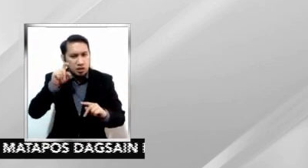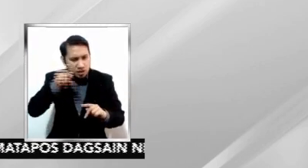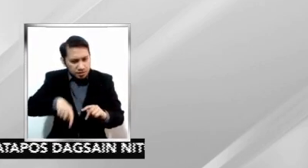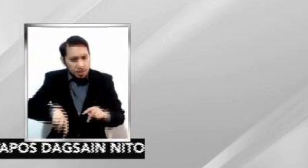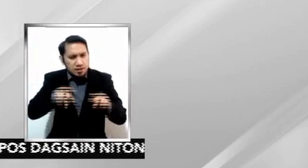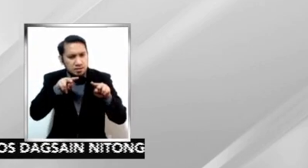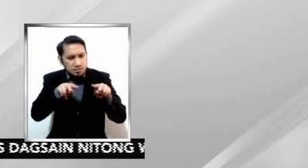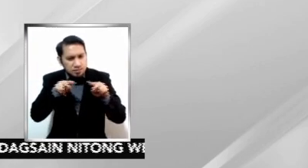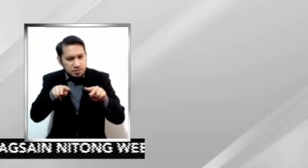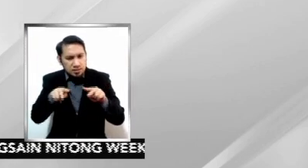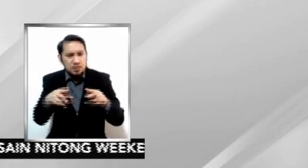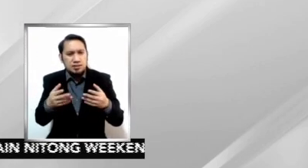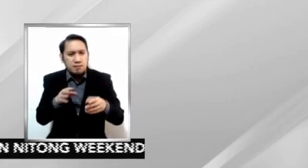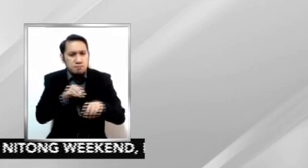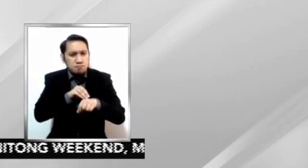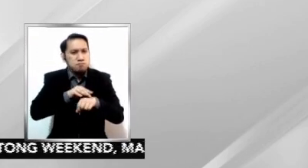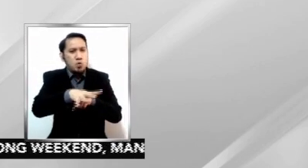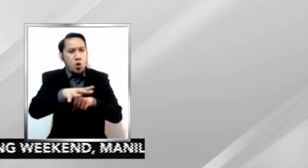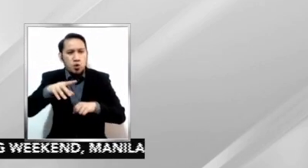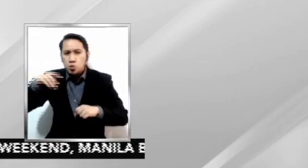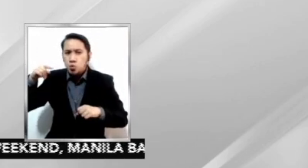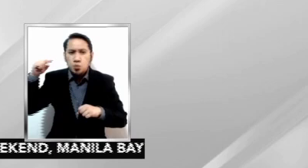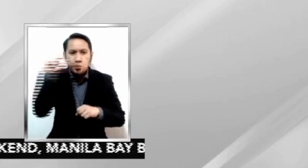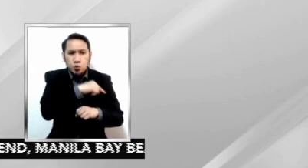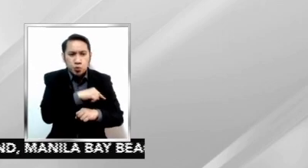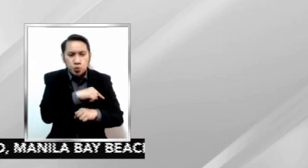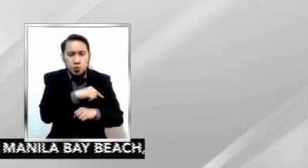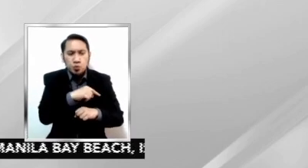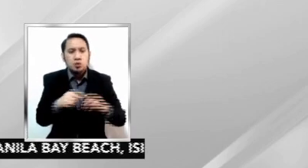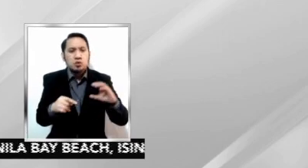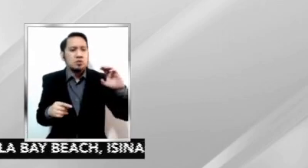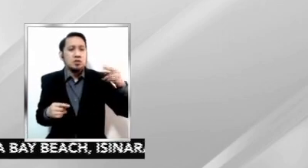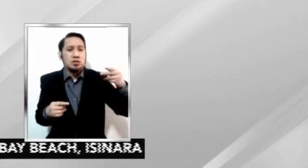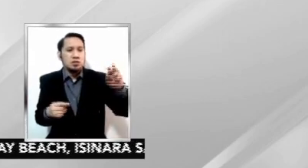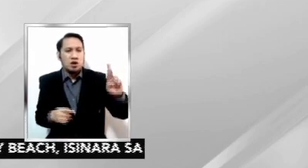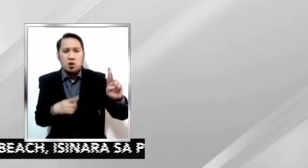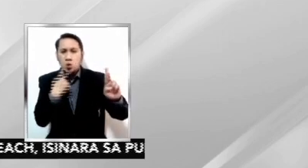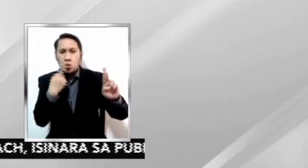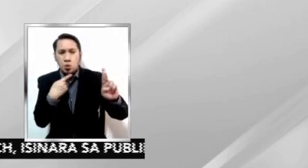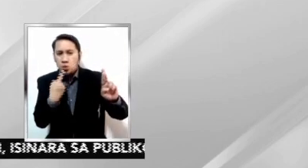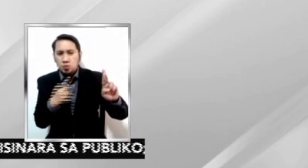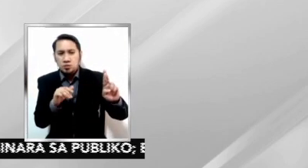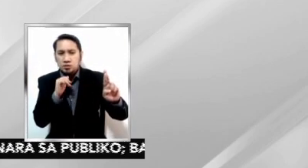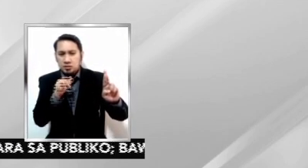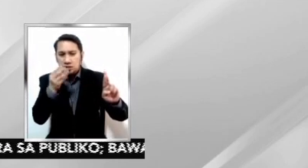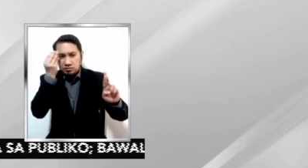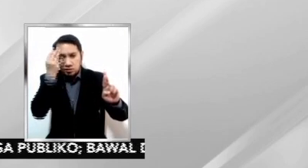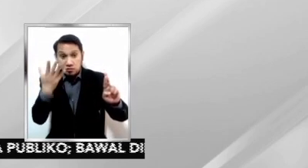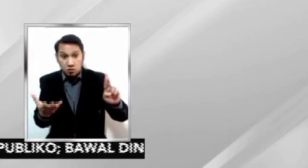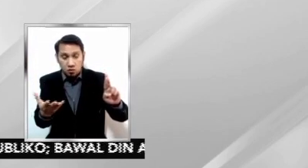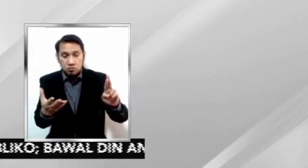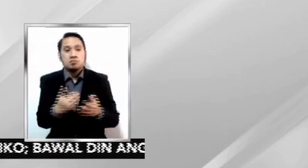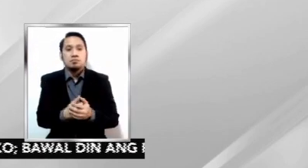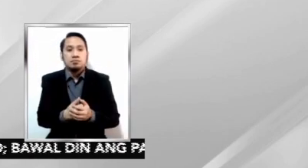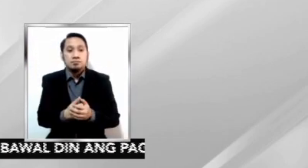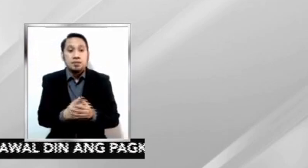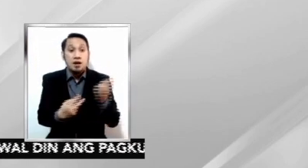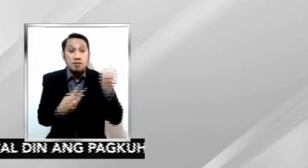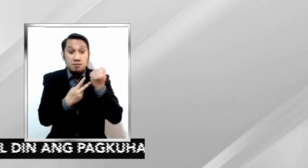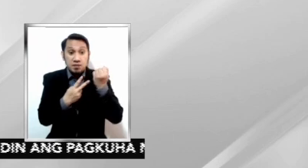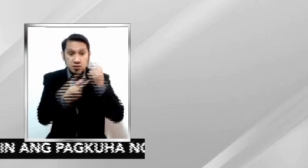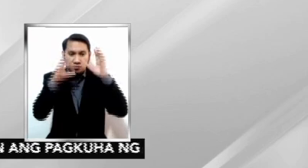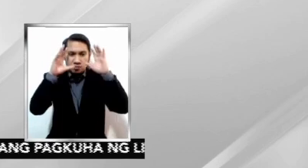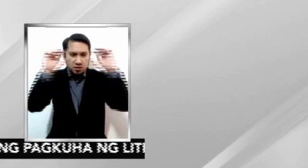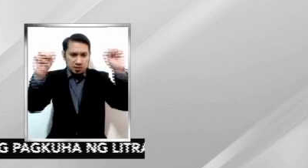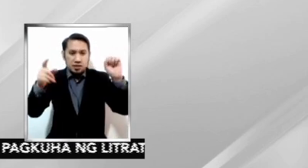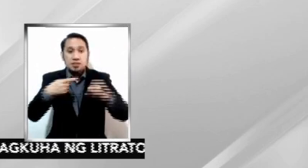ng kasinungalingan. Hindi tinukoy ng CHR kung sino ang mga ito. Si Vice President Lenny Robredo naman, sinabing